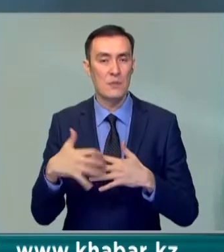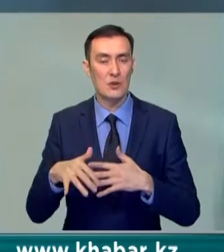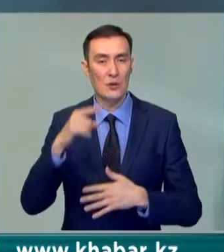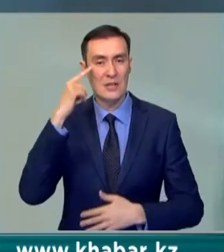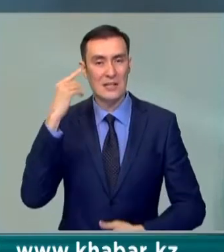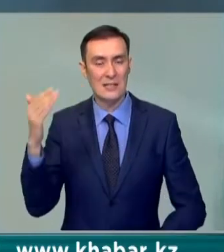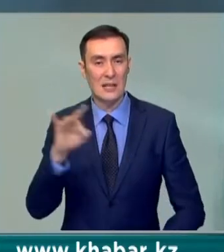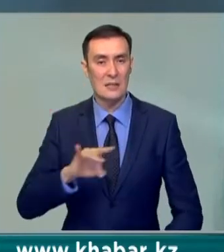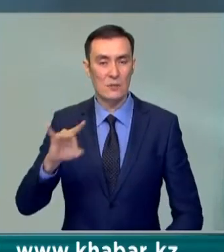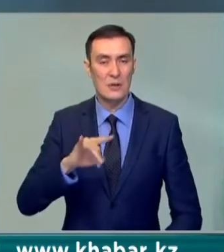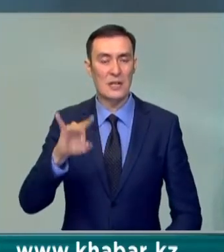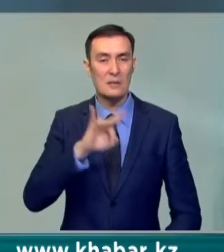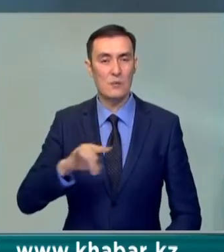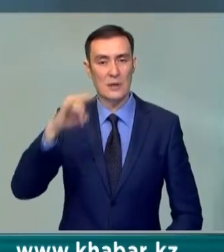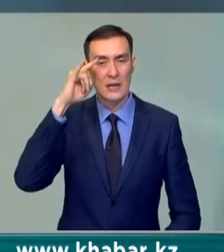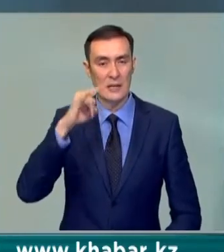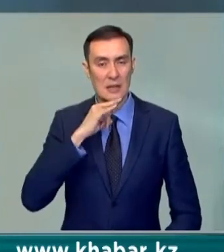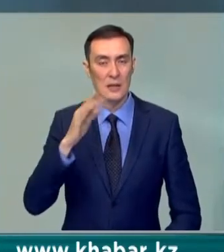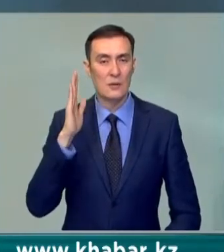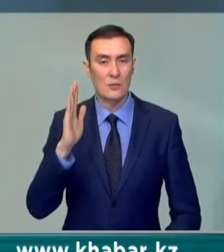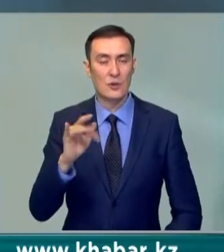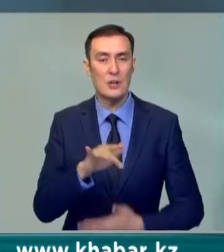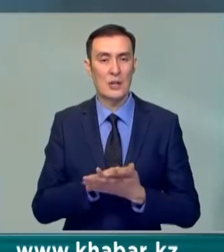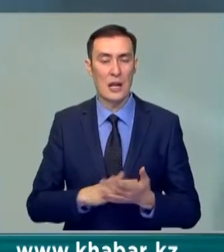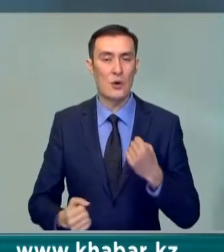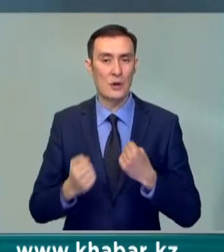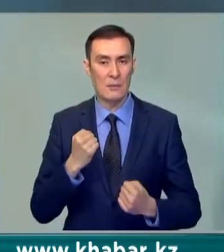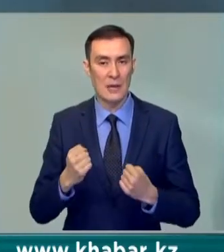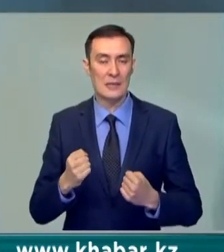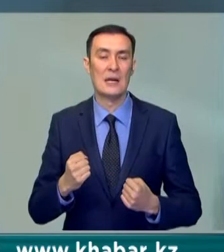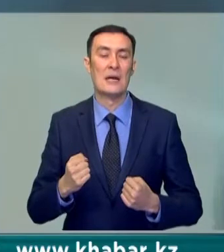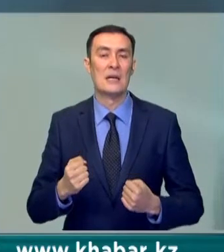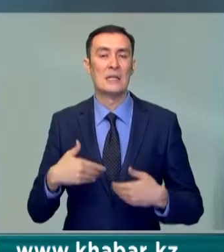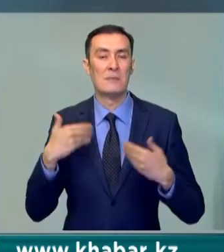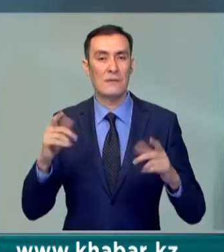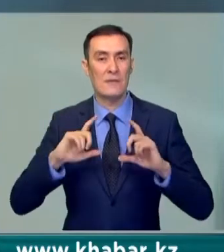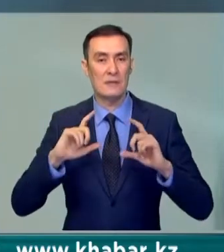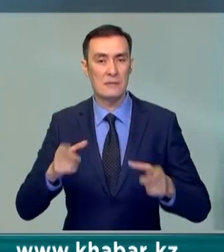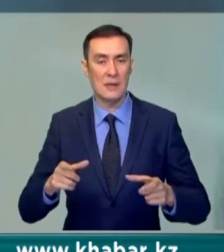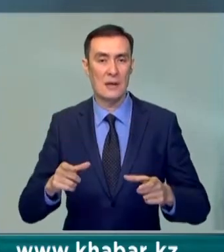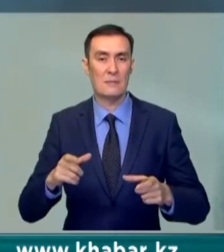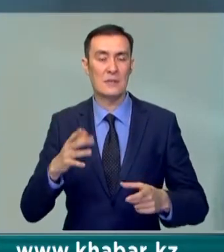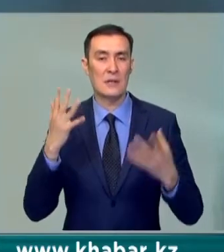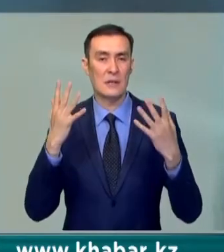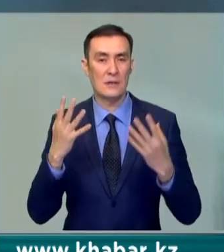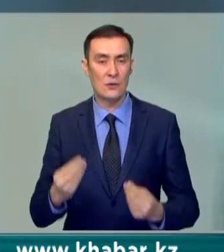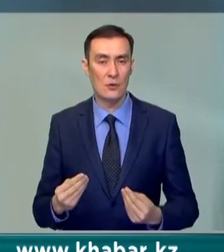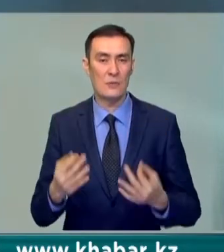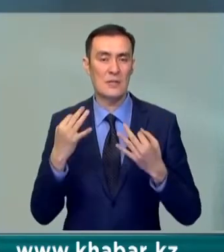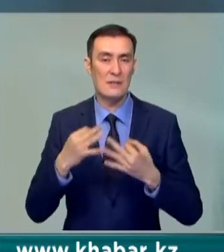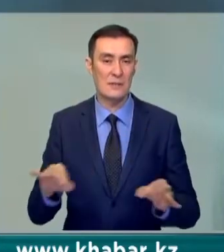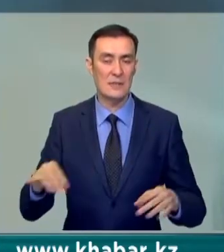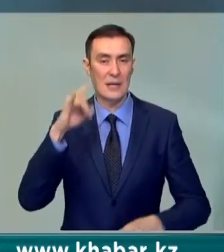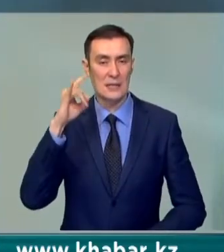добрососедства между Кыргызской Республикой и Республикой Казахстан будут и далее укрепляться». Приветственные телеграммы в связи с